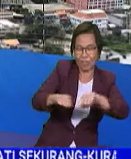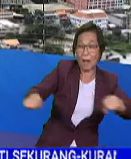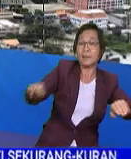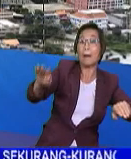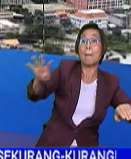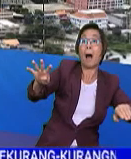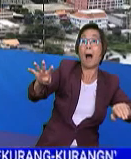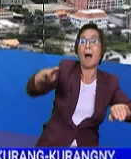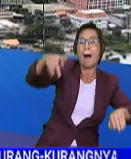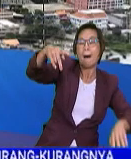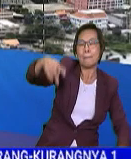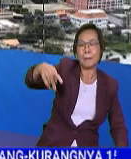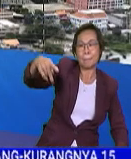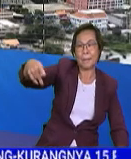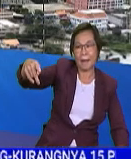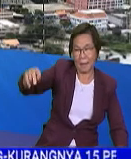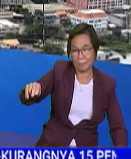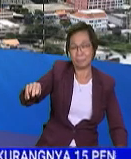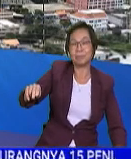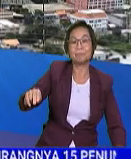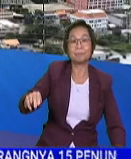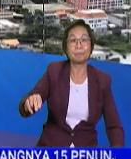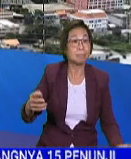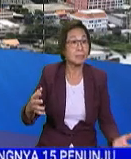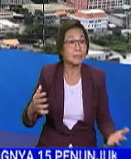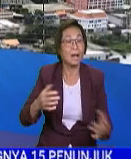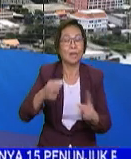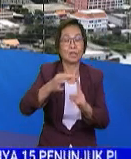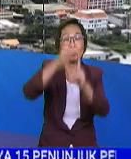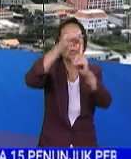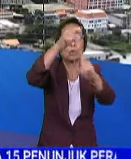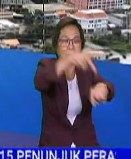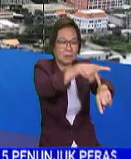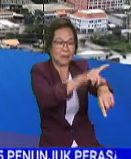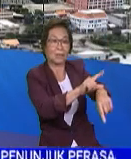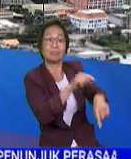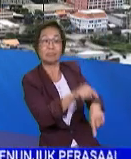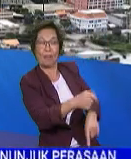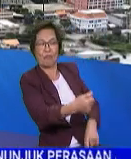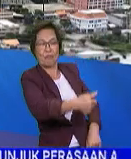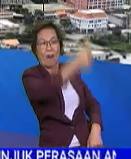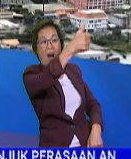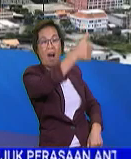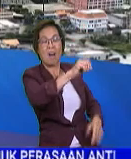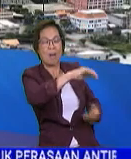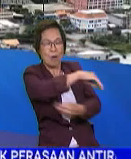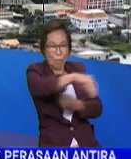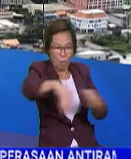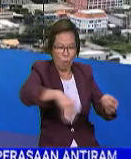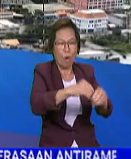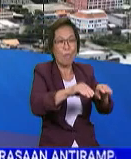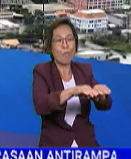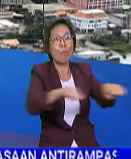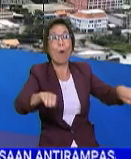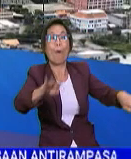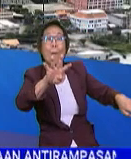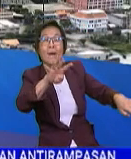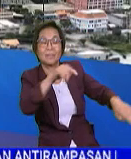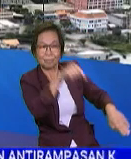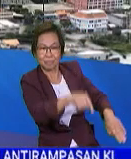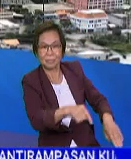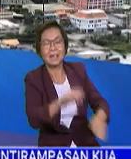empat pelan pemulihan negara PPN kecuali Langkawi yang terlebih dahulu beralih ke fasa tersebut